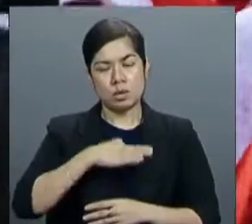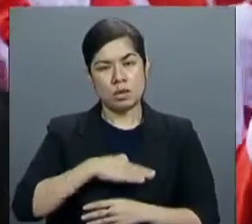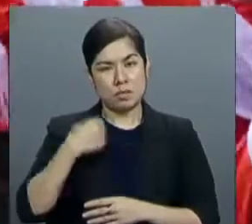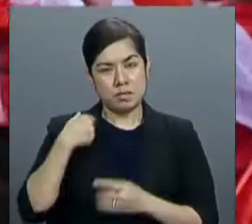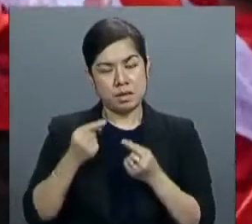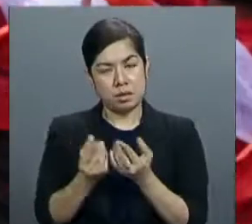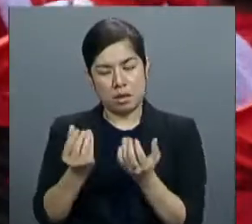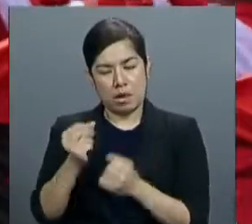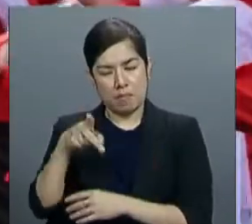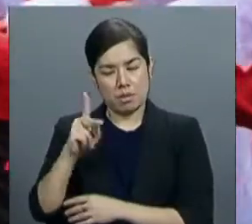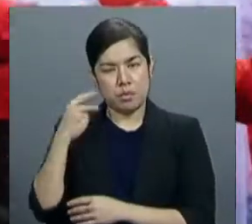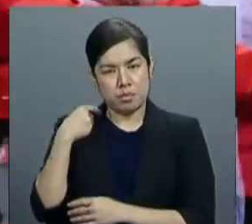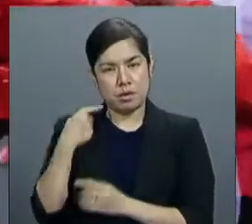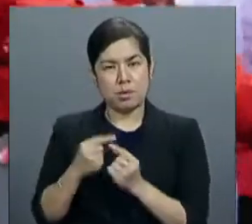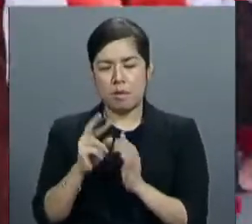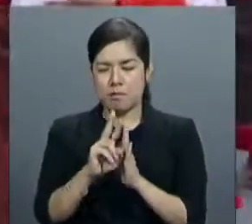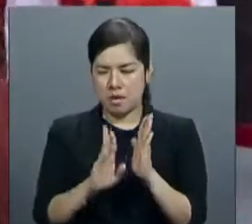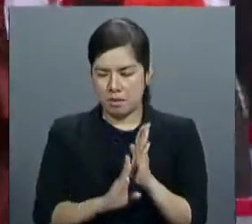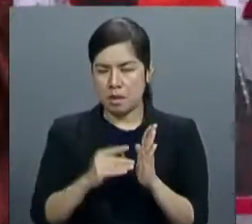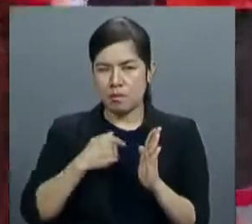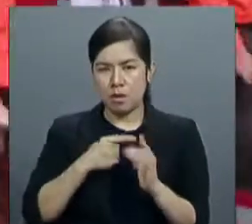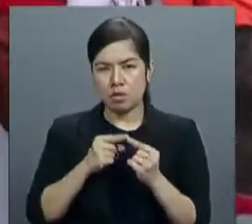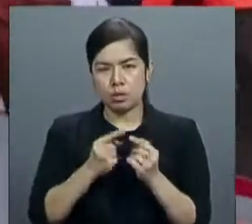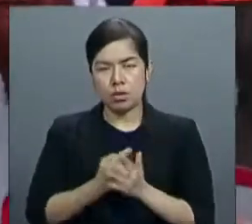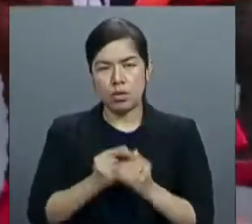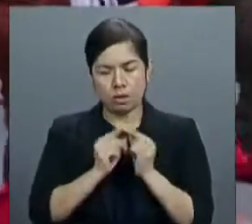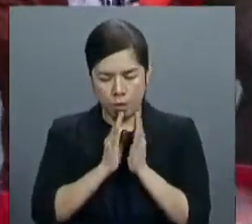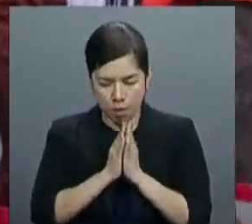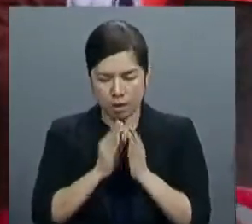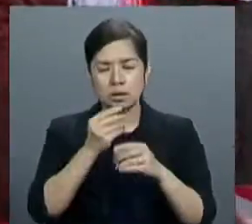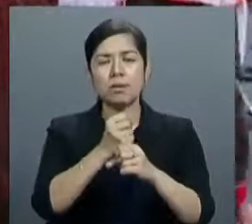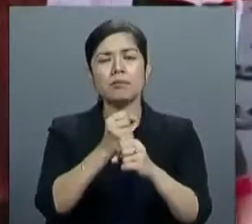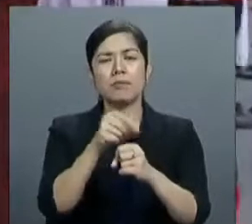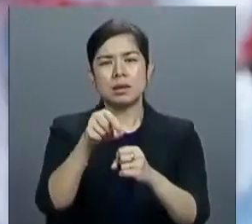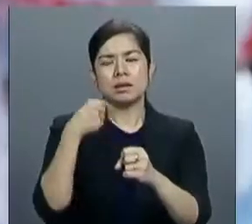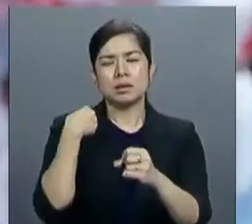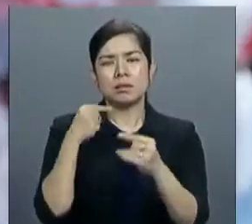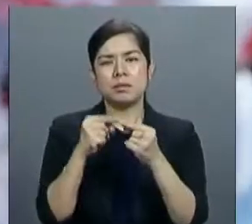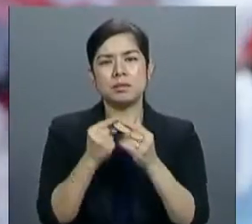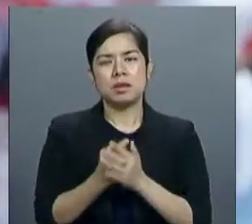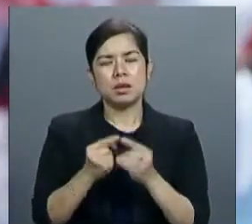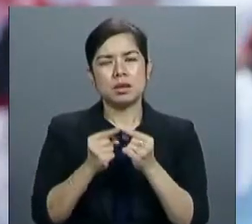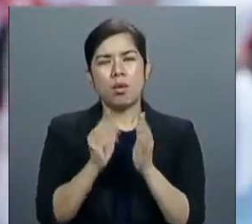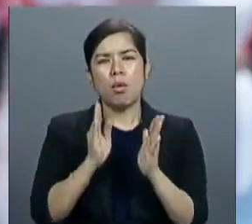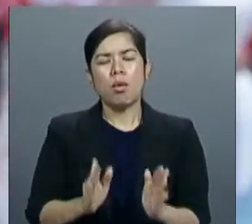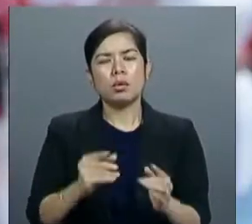ากขึ้นและได้แสดงความเคารพต่อสิ่งศักดิ์สิทธิ์คู่บ้านคู่เมือง ปีที่5